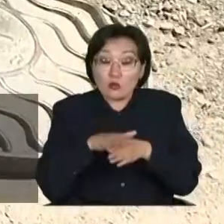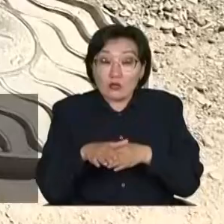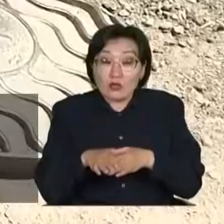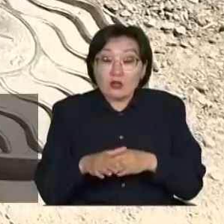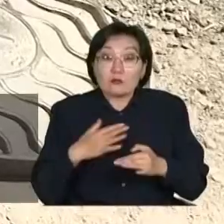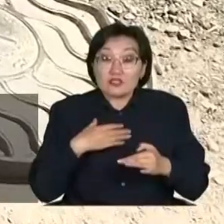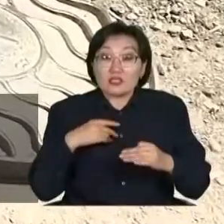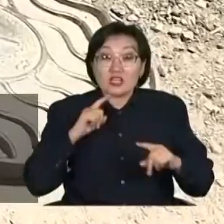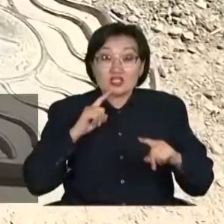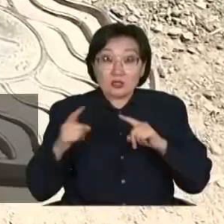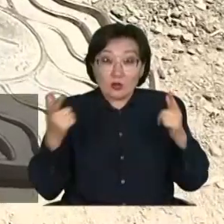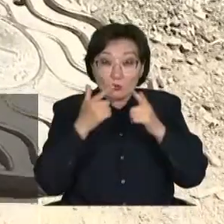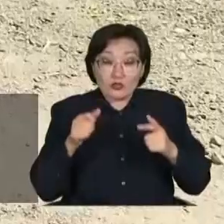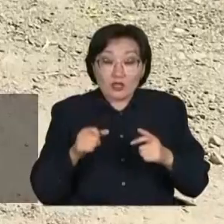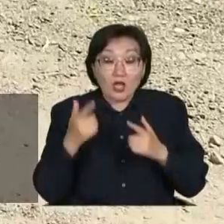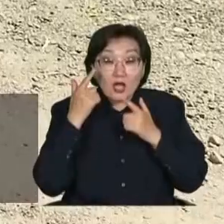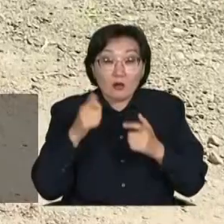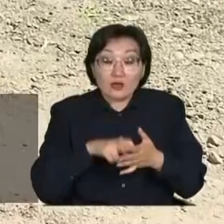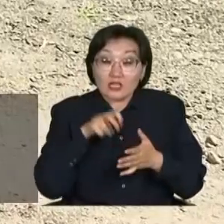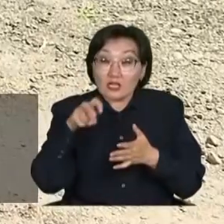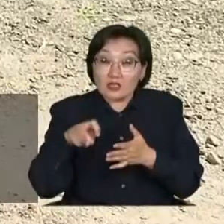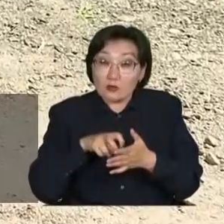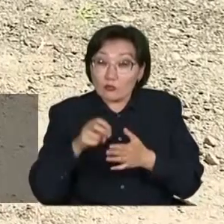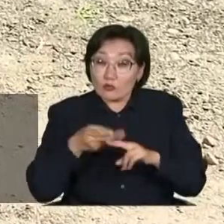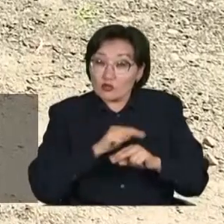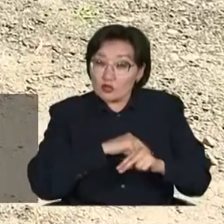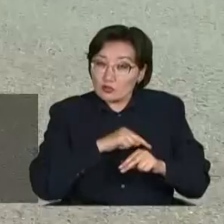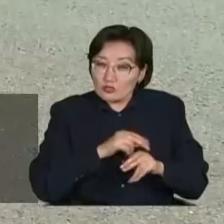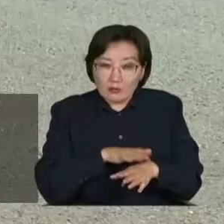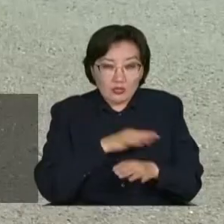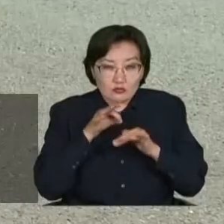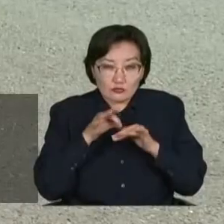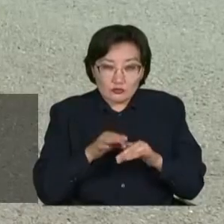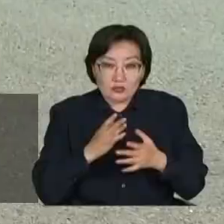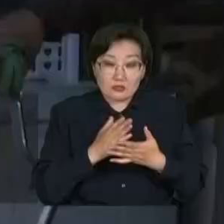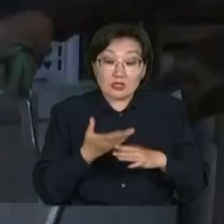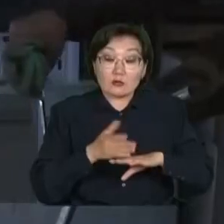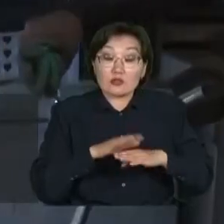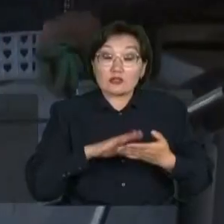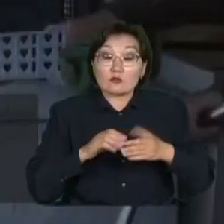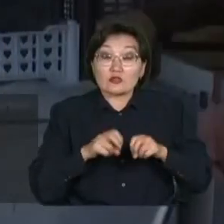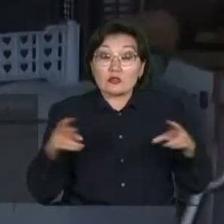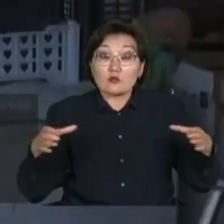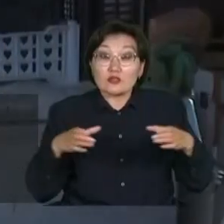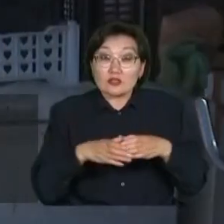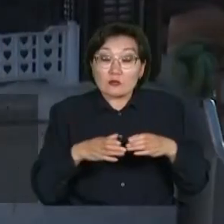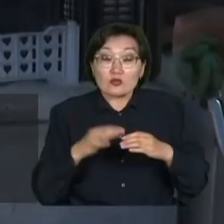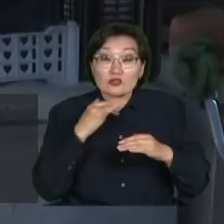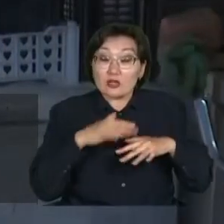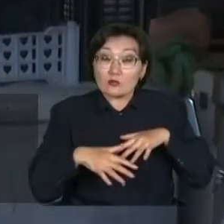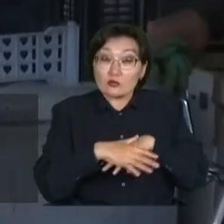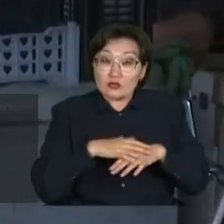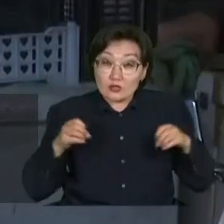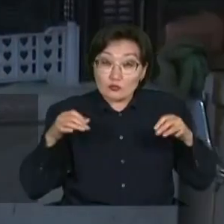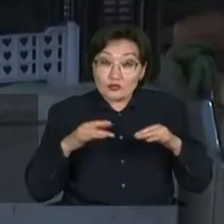жалпы ақпараттық хаттарда жолданады, бірақ бұл жұмыс кішкене баяу жүргізілуде. Төтеншеліктер халық көп жиналатын нысандарда су